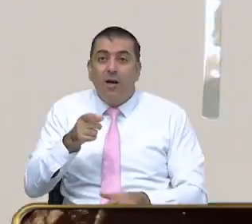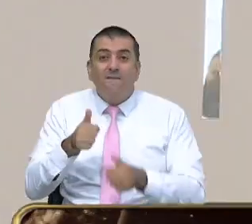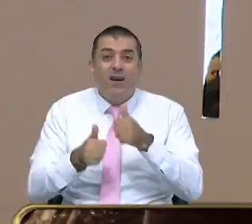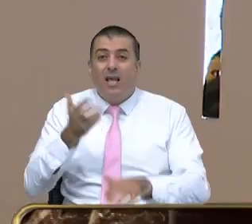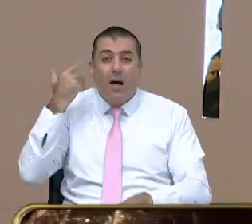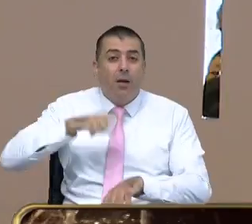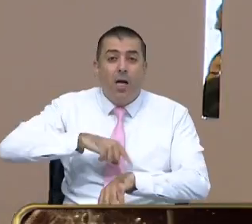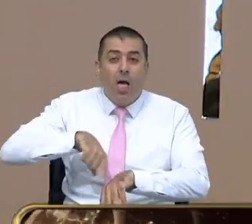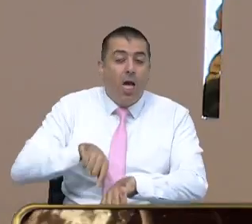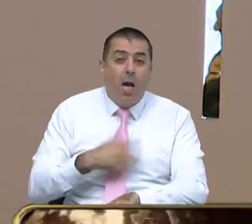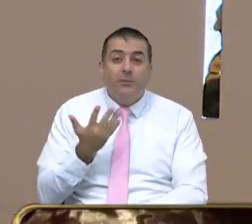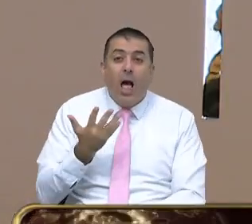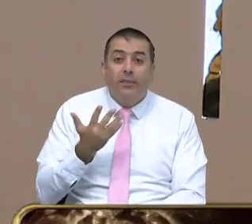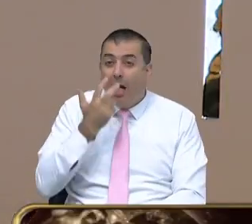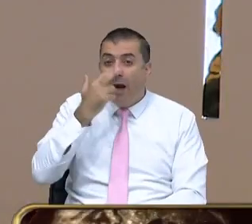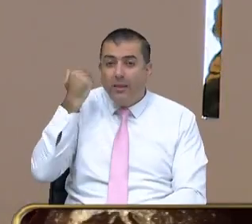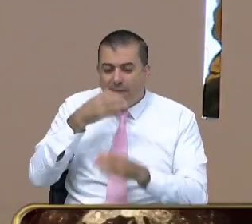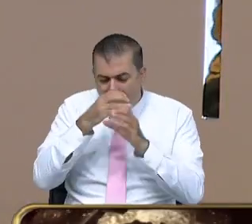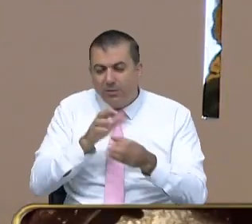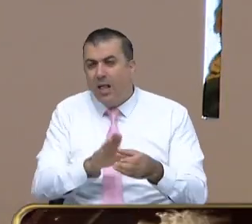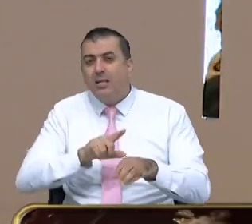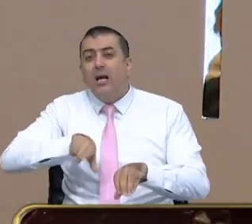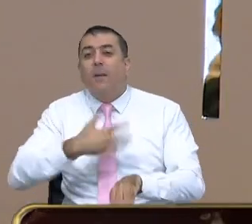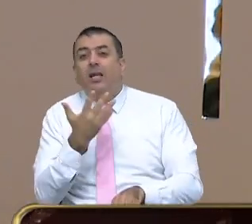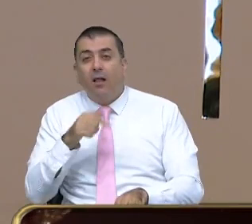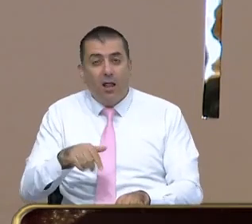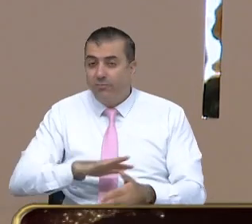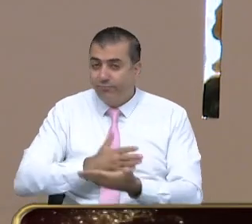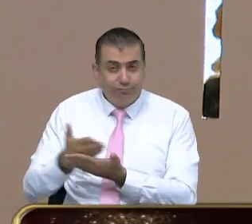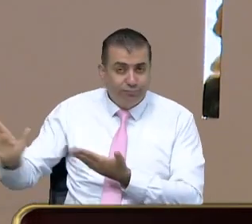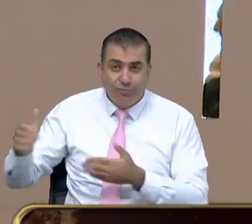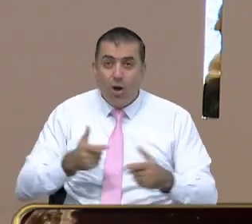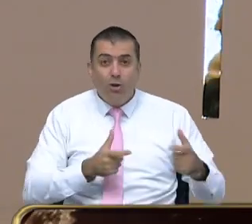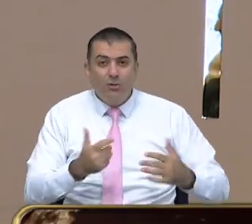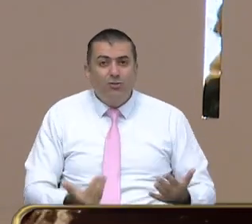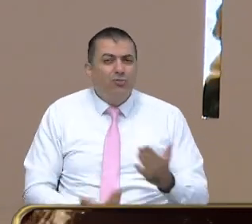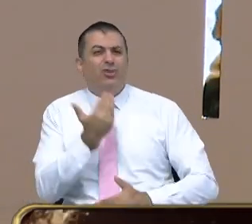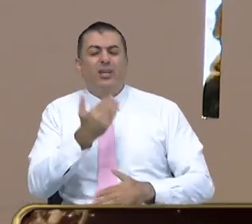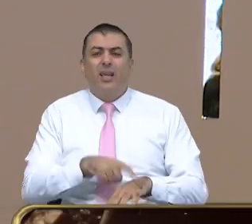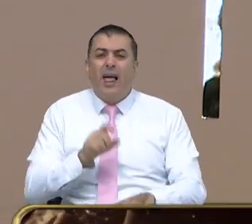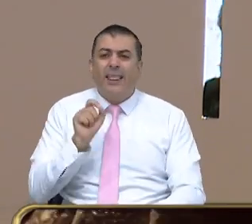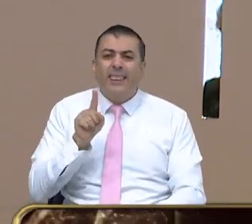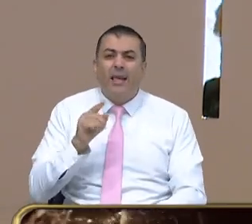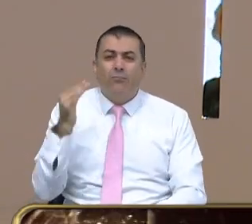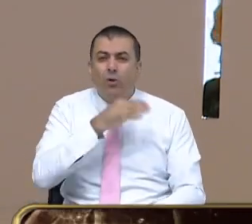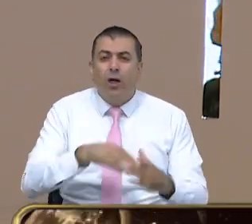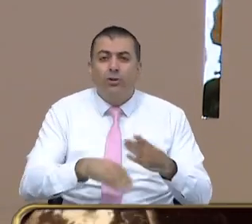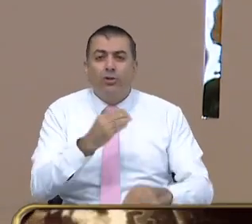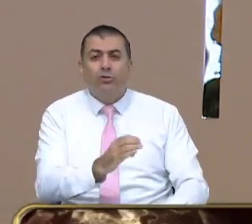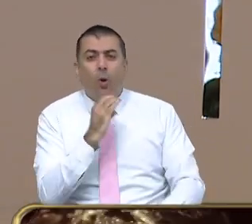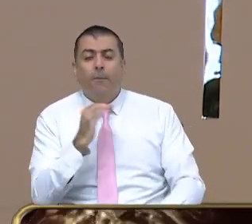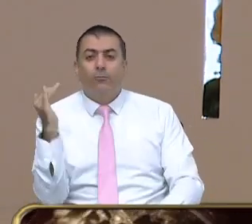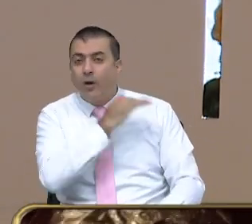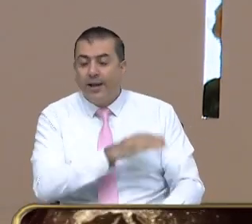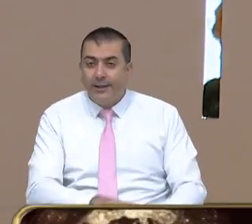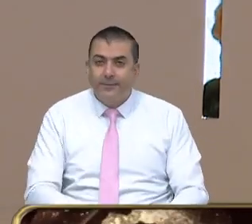واحده جانب اخر زرنا لواء سحاب حيث تم تغيير مبنى مركز سحاب اليوم تم ترفيع